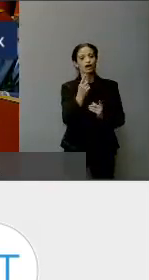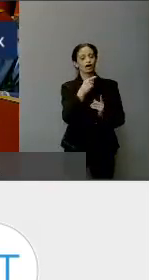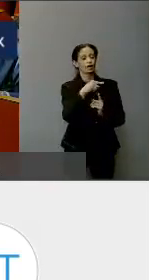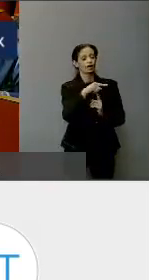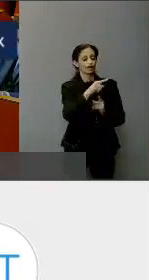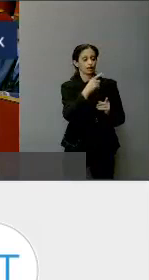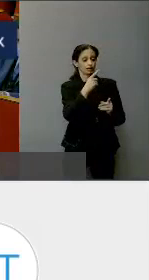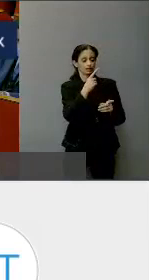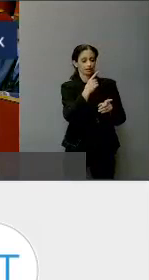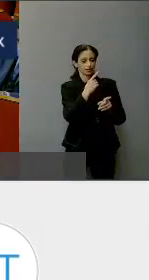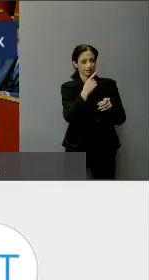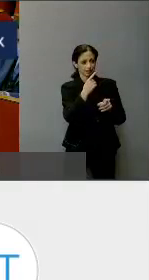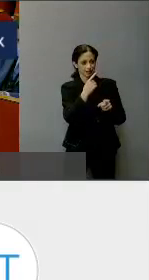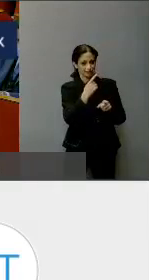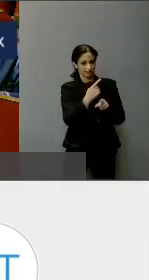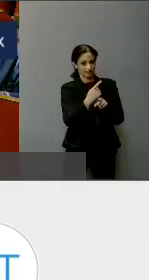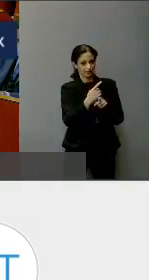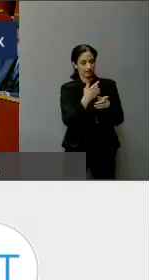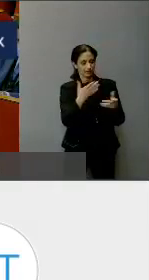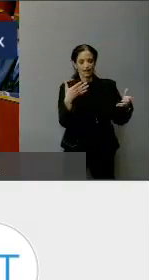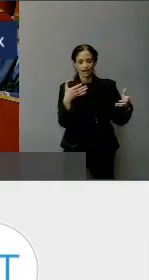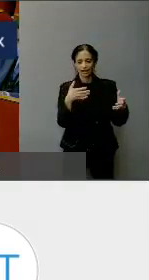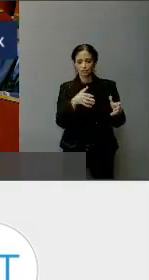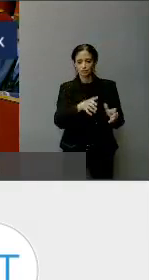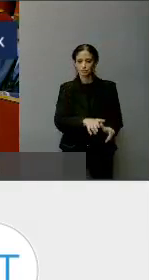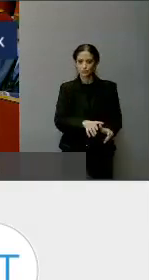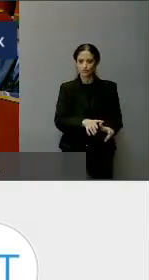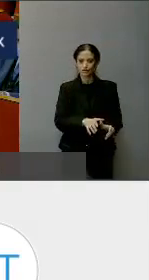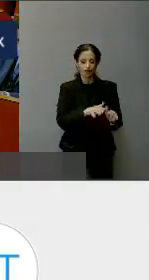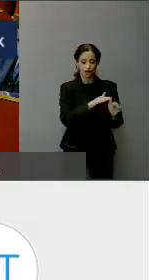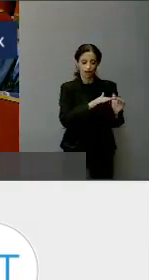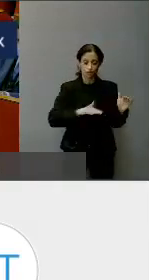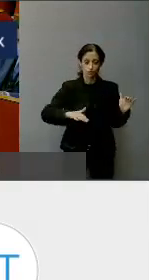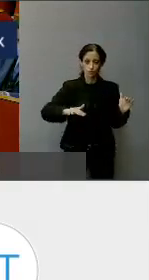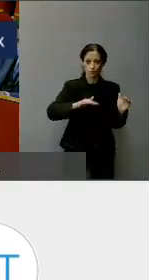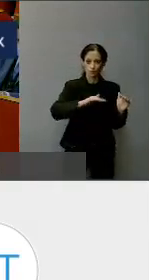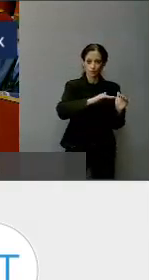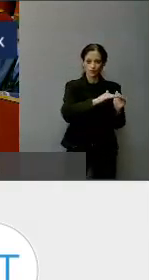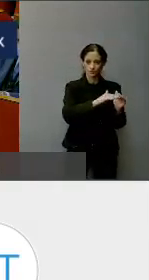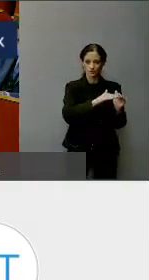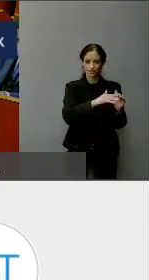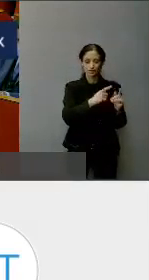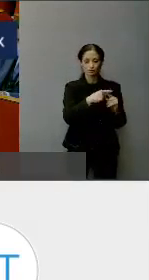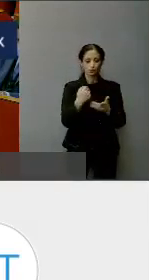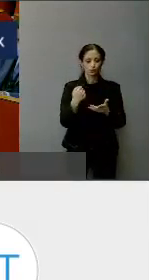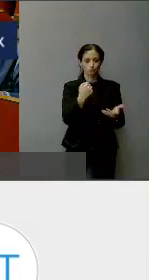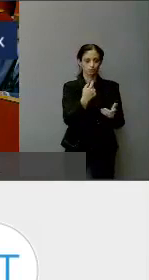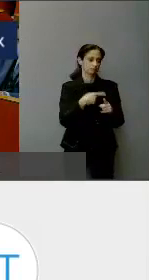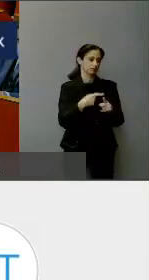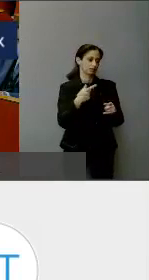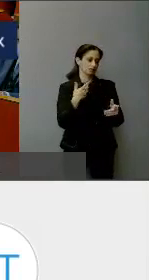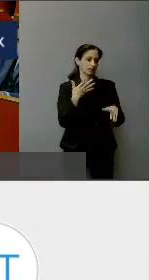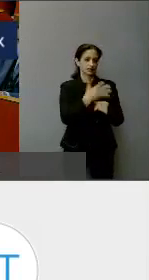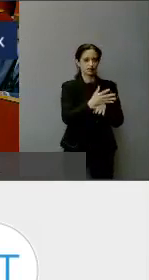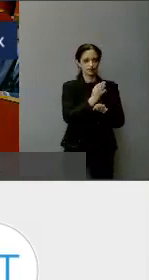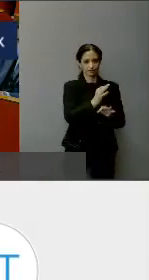in porto l'esatta superficie di un intervento così vasto